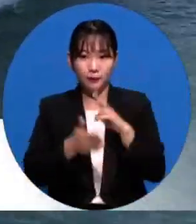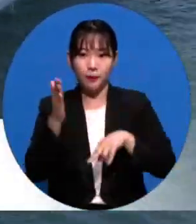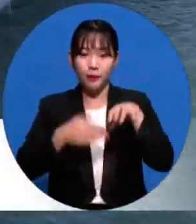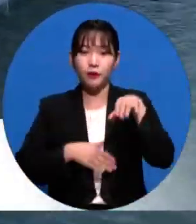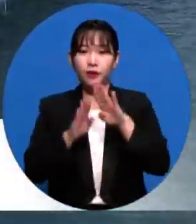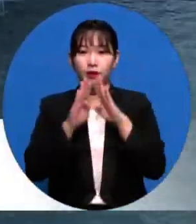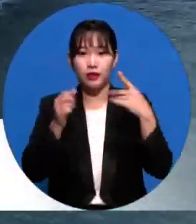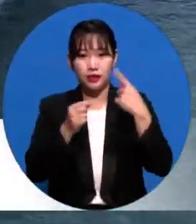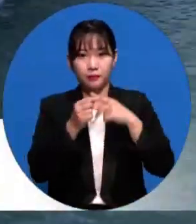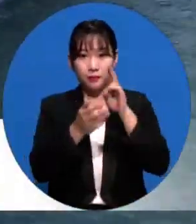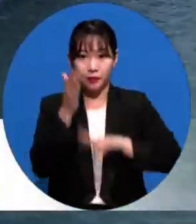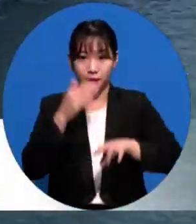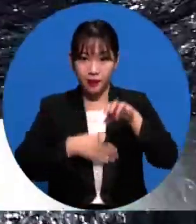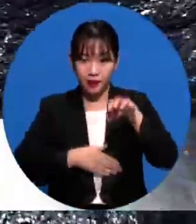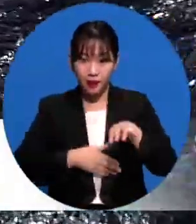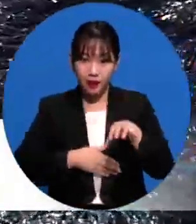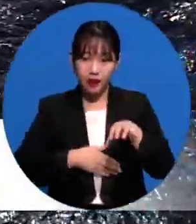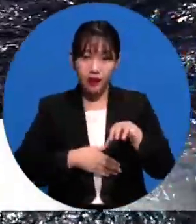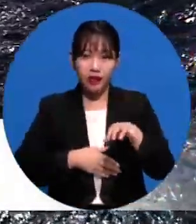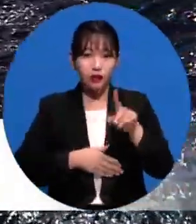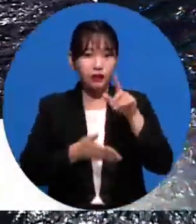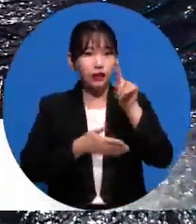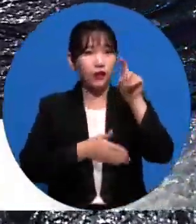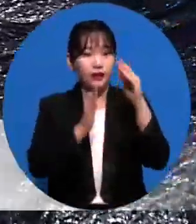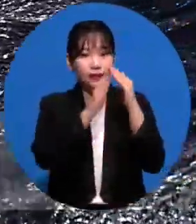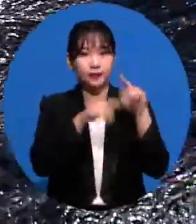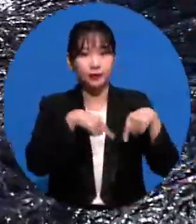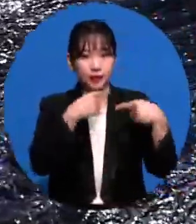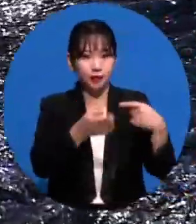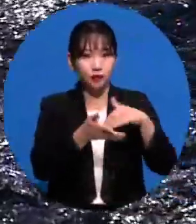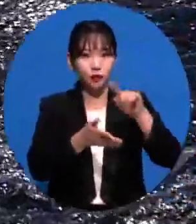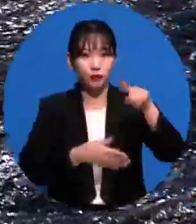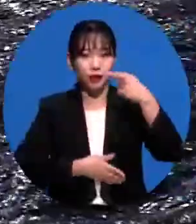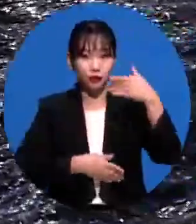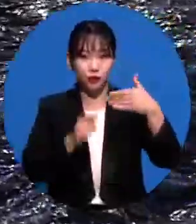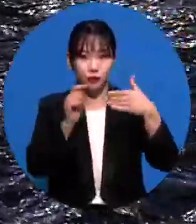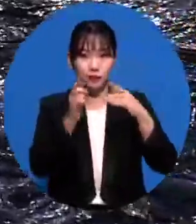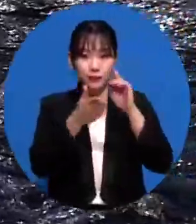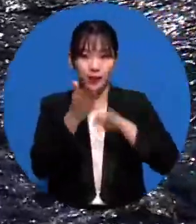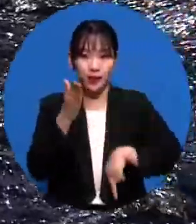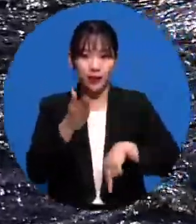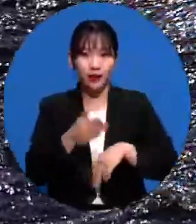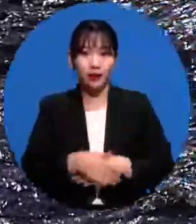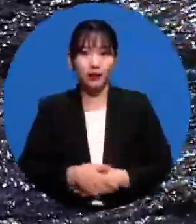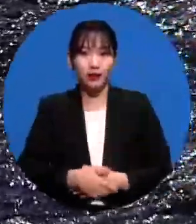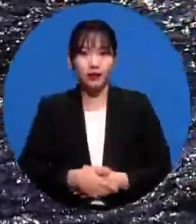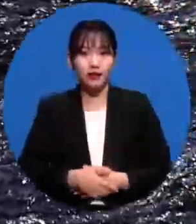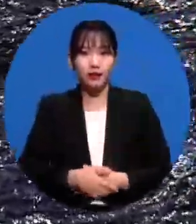위판장에서 열린 첫 위판에는 11개 어가가 참여해 109톤을 위판했습니다.